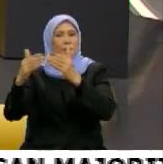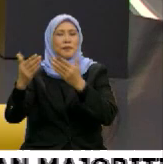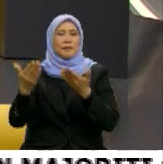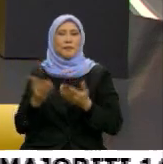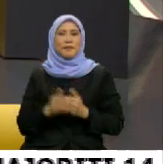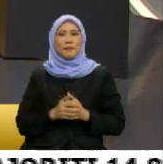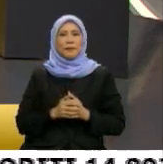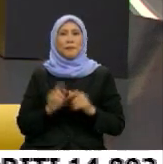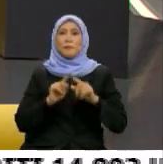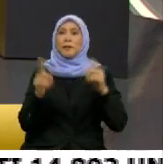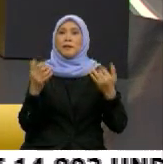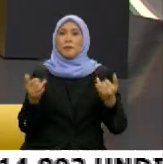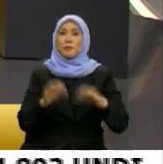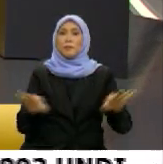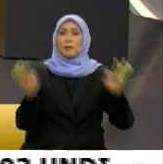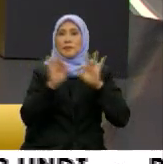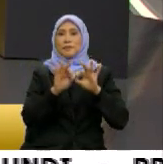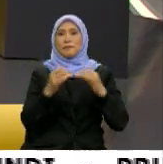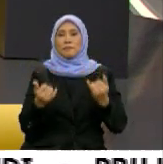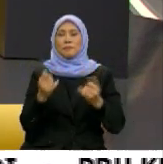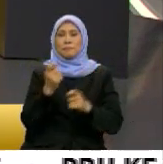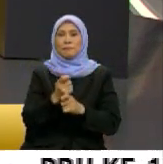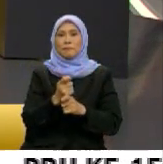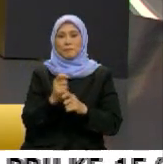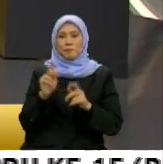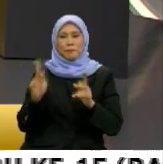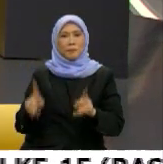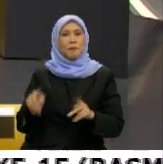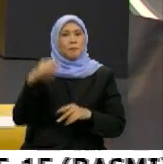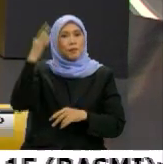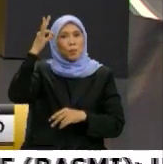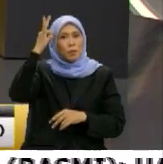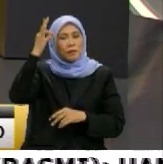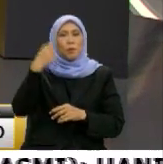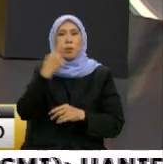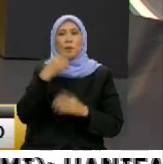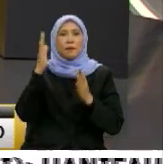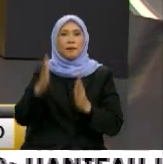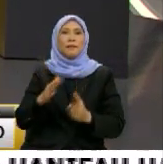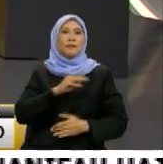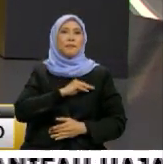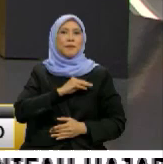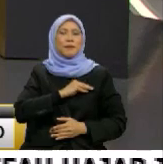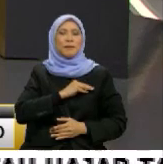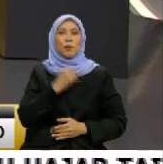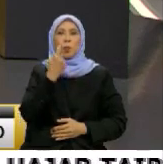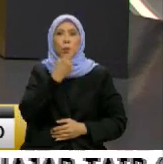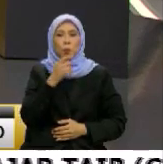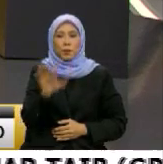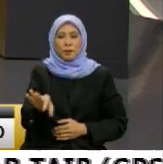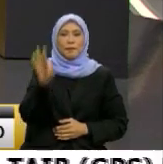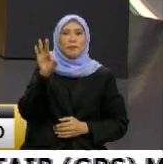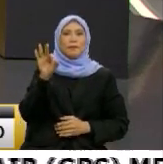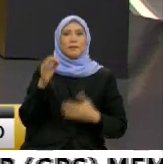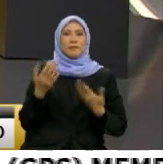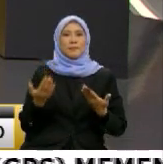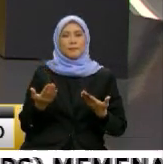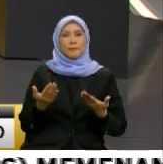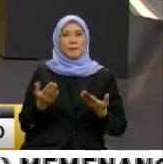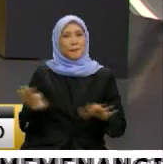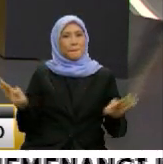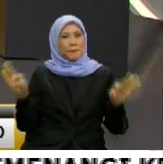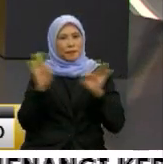menjadi percaturannya adalah untuk menentukan, bagi pihak persekutuan untuk menentukan siapa yang akan menjadi menteri, siapa yang akan menjadi mereka